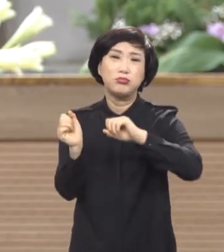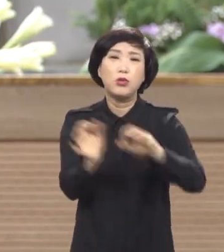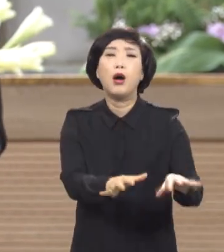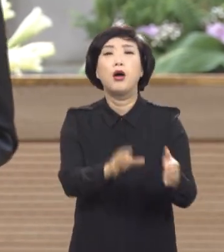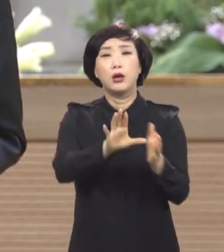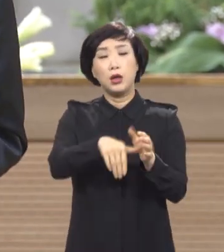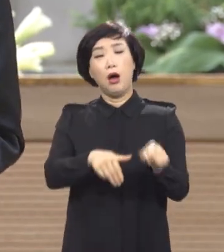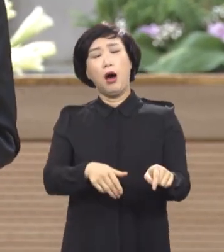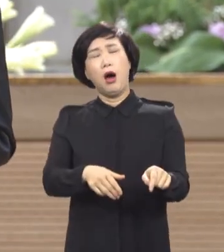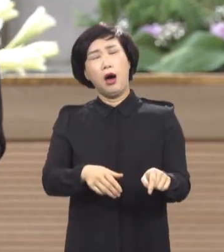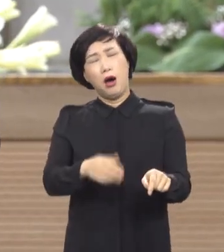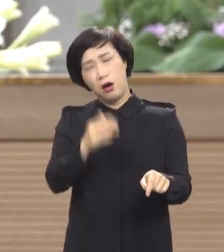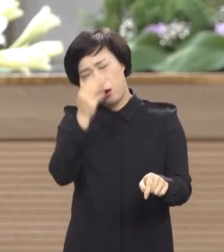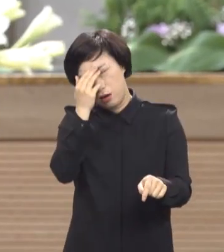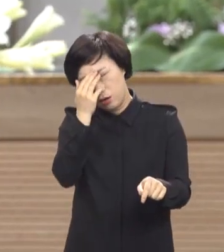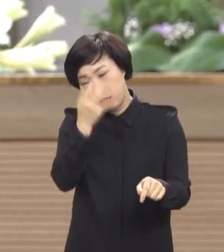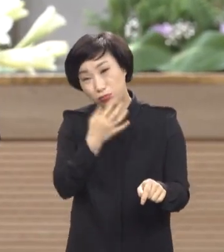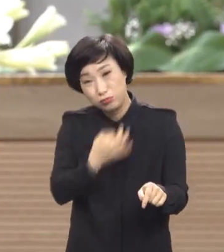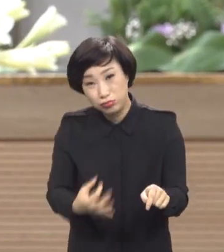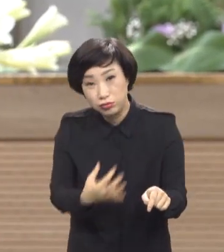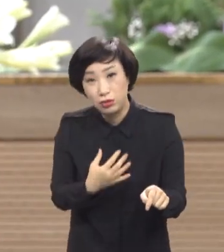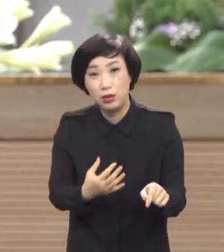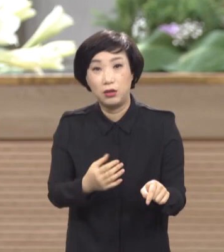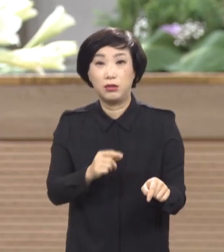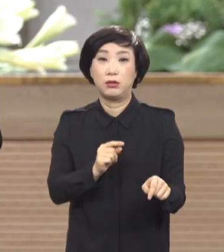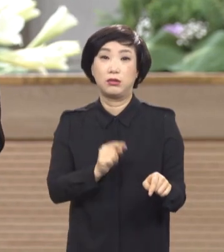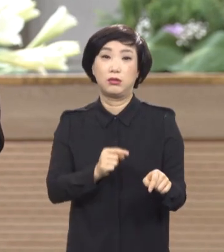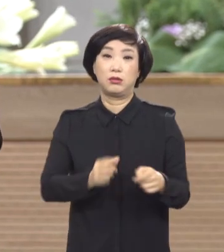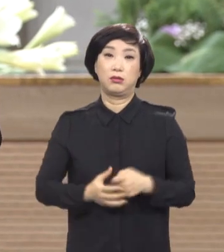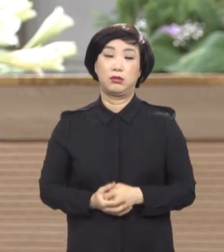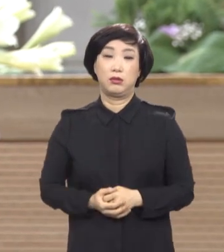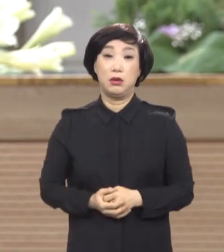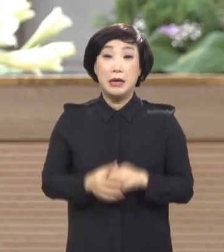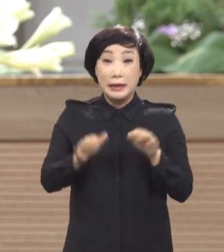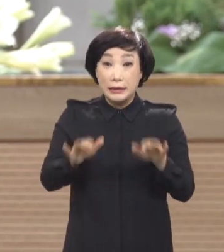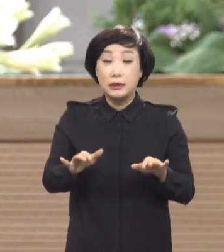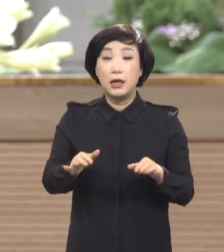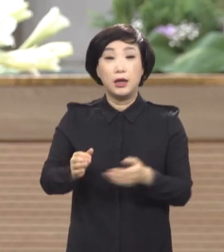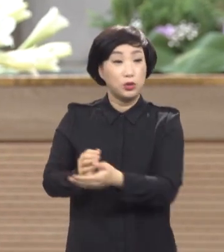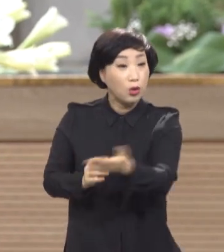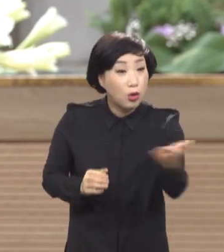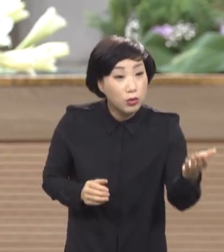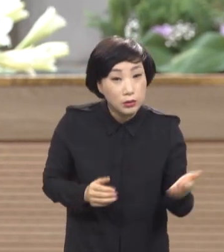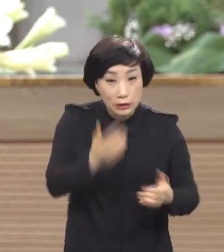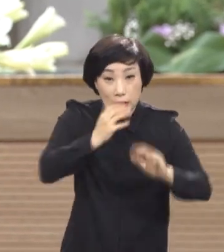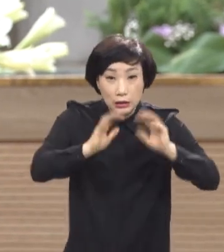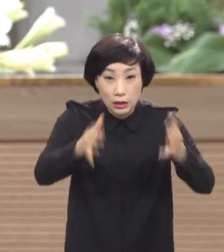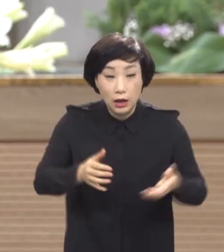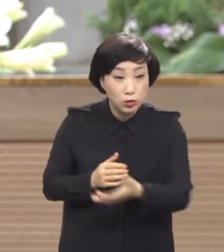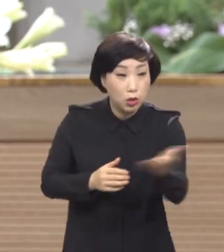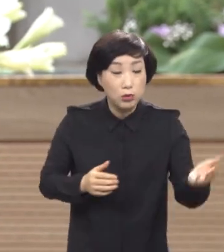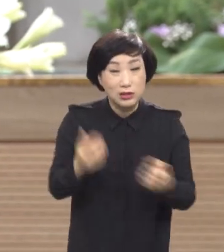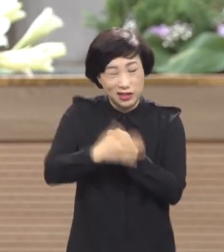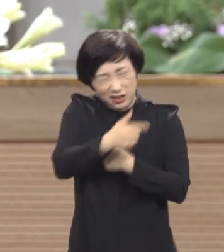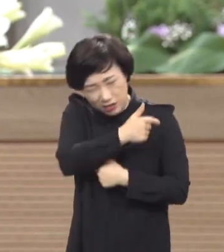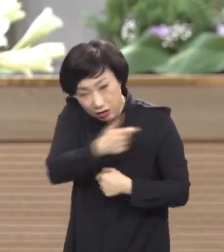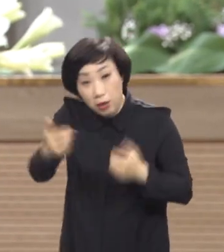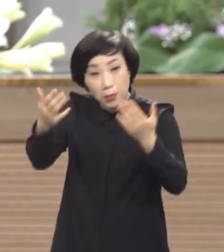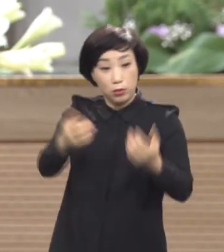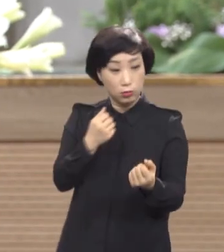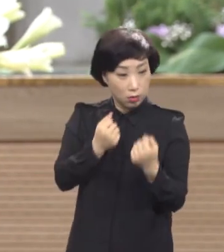이보다 불행한 일이 어디 있겠느냐 그런데 왜 너희는 큰 은혜를 잊고